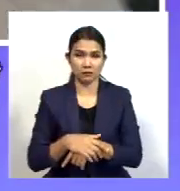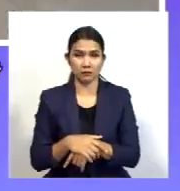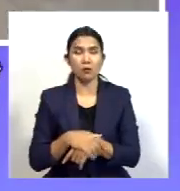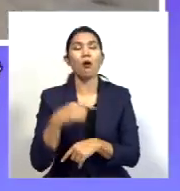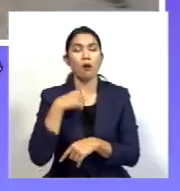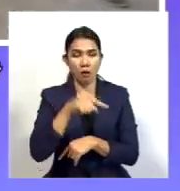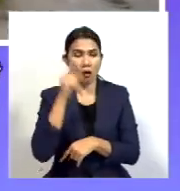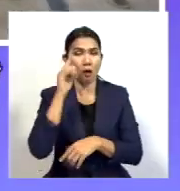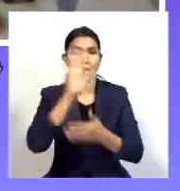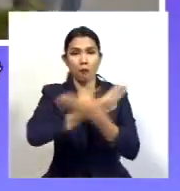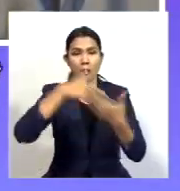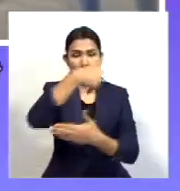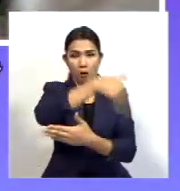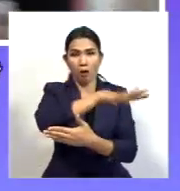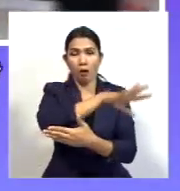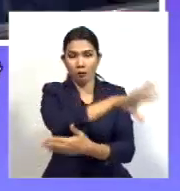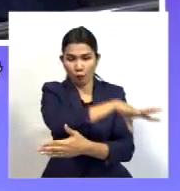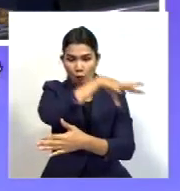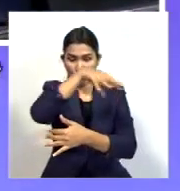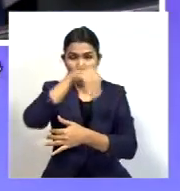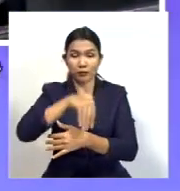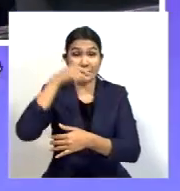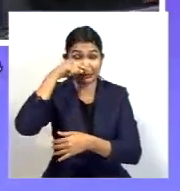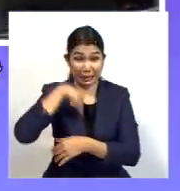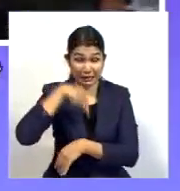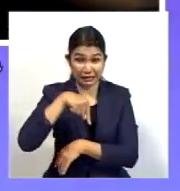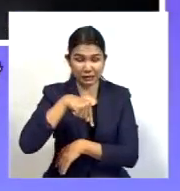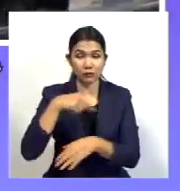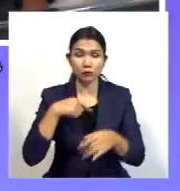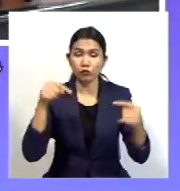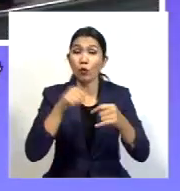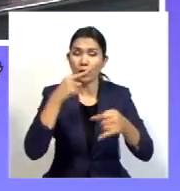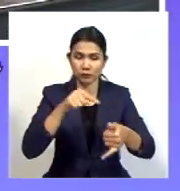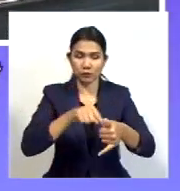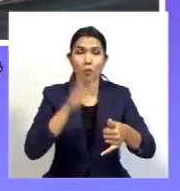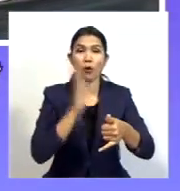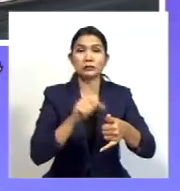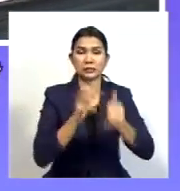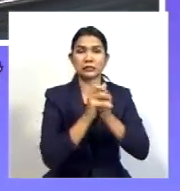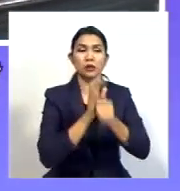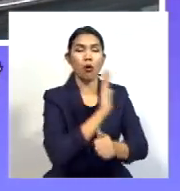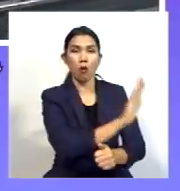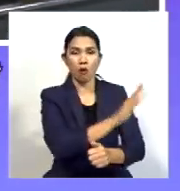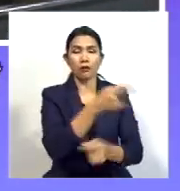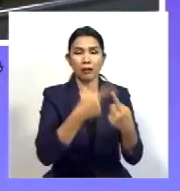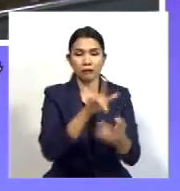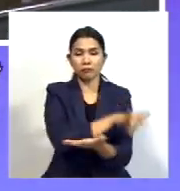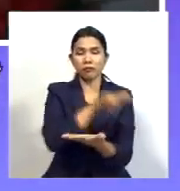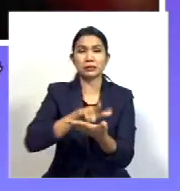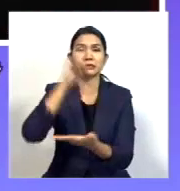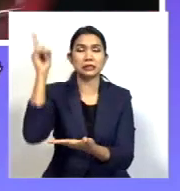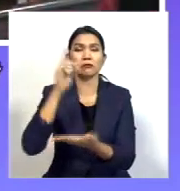ากที่ต่างประเทศนะครับแล้วก็เข้ามาในเมืองไทยโดยนักท่องเที่ยวนะครับจากประเทศจีนเองนะครับ ค่